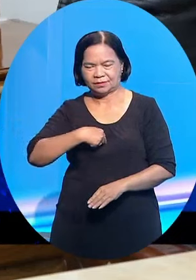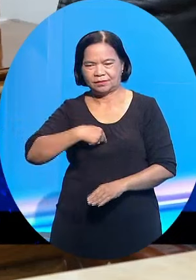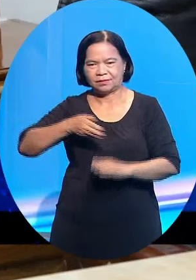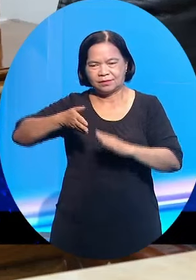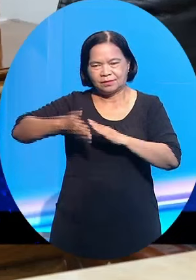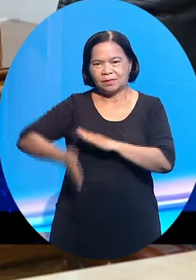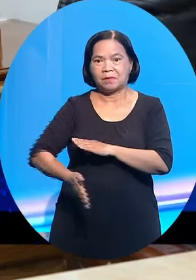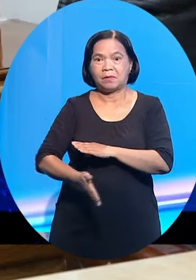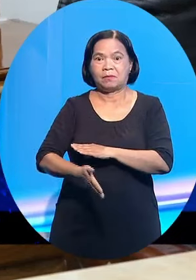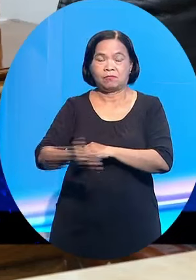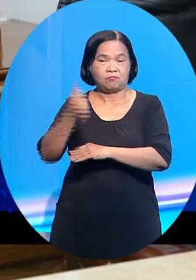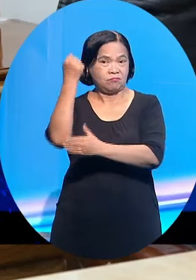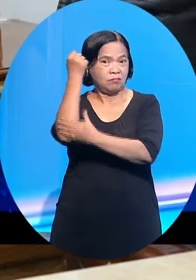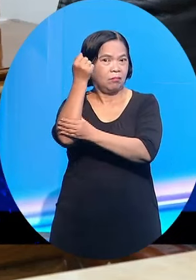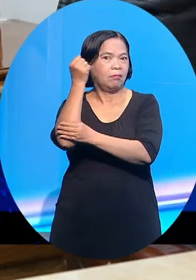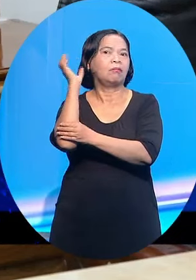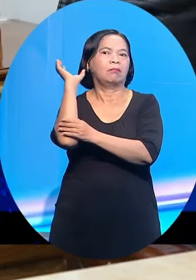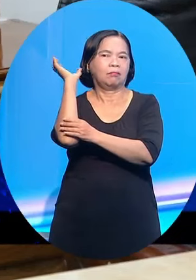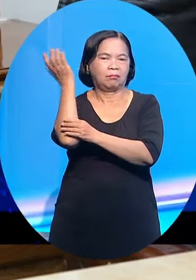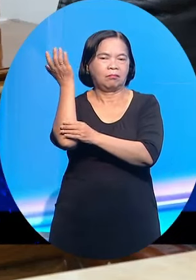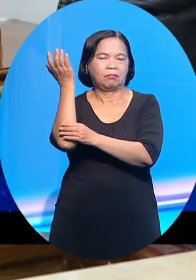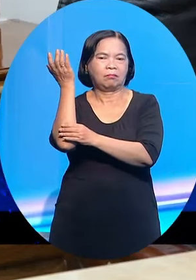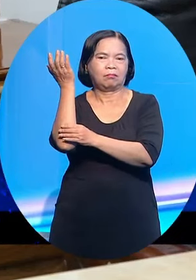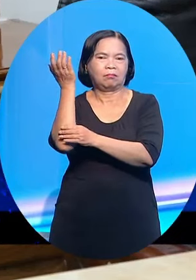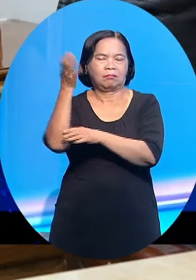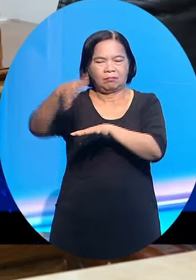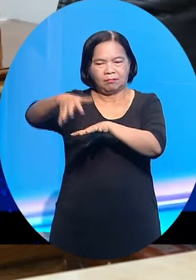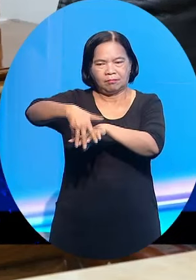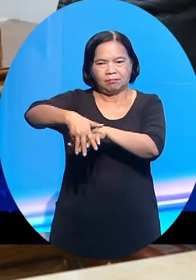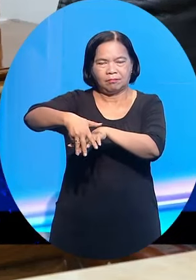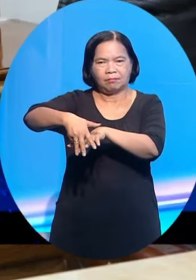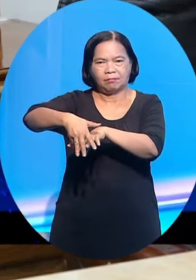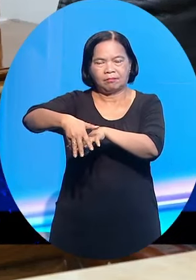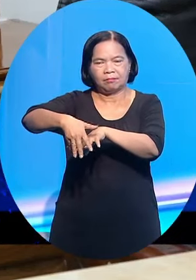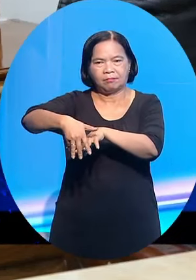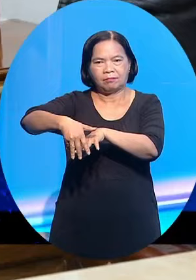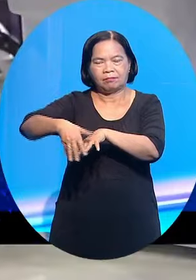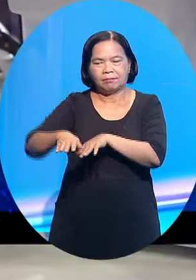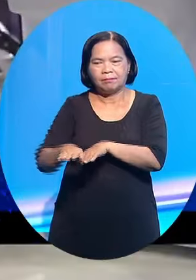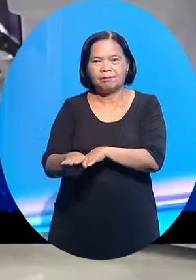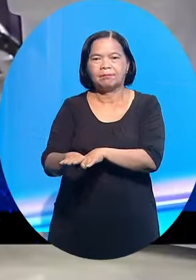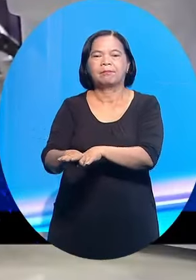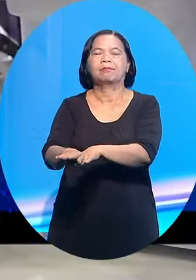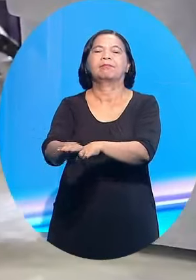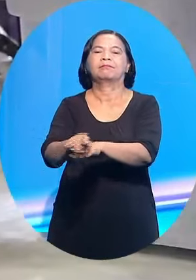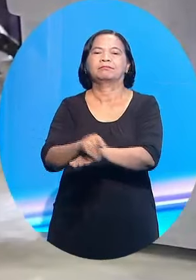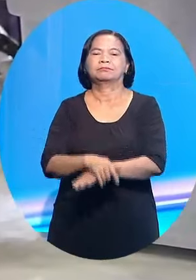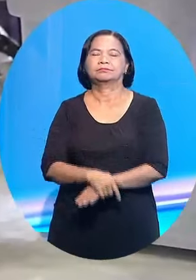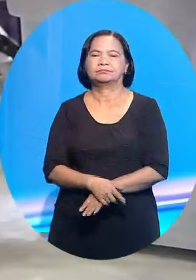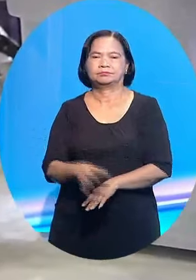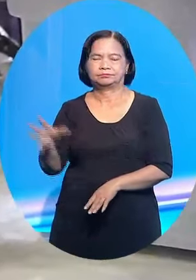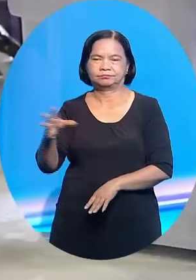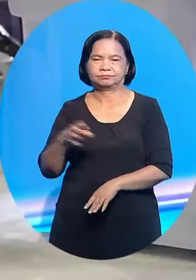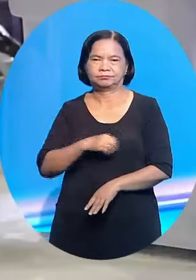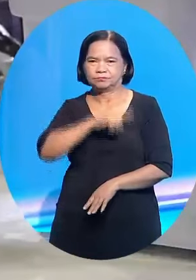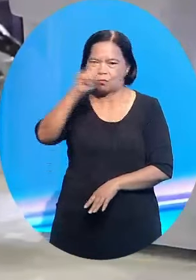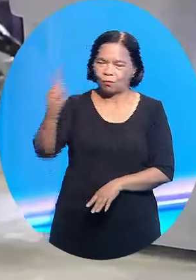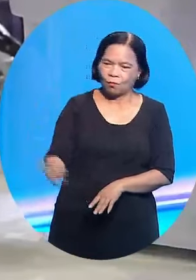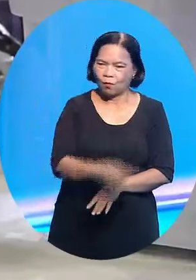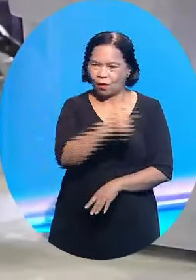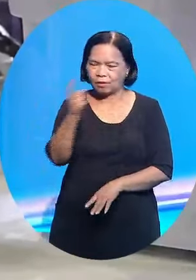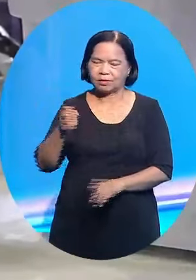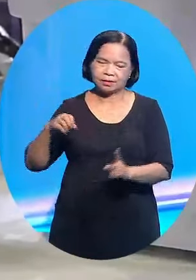các hãng lớn của thế giới về trong ngành may mặc, thiết bị may mặc, nên chúng tôi thường xuyên phải tham